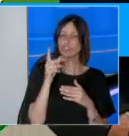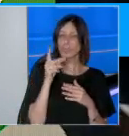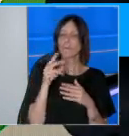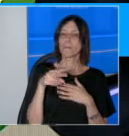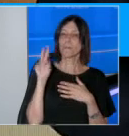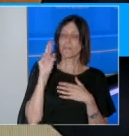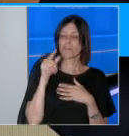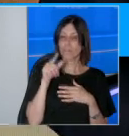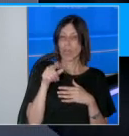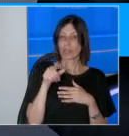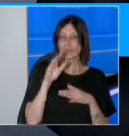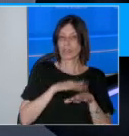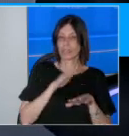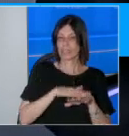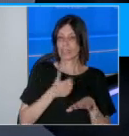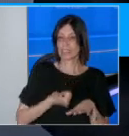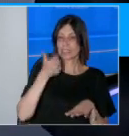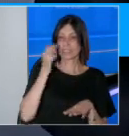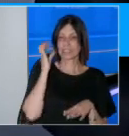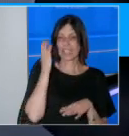שר, שרה.